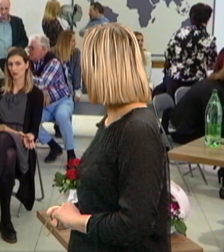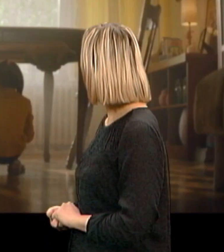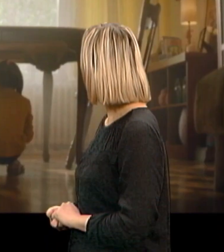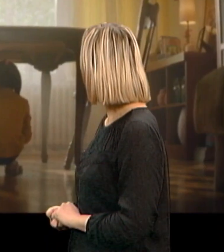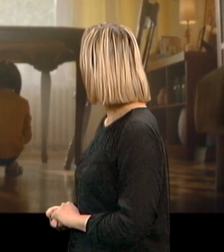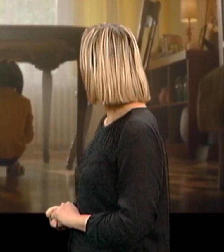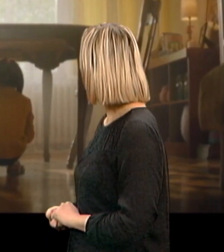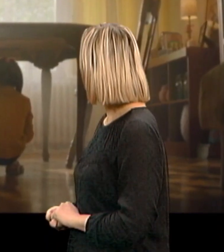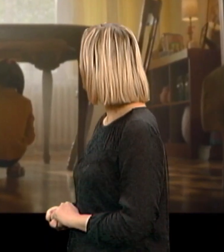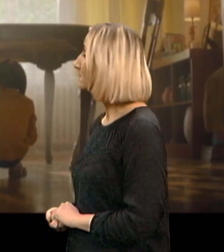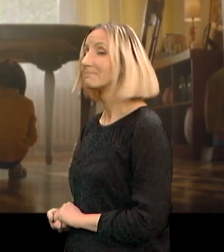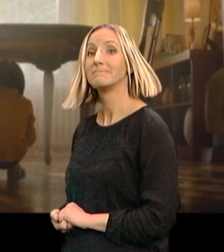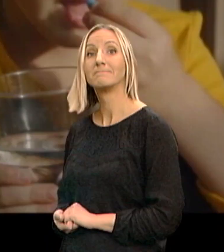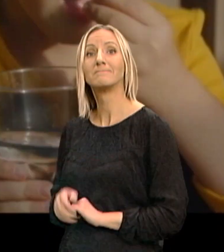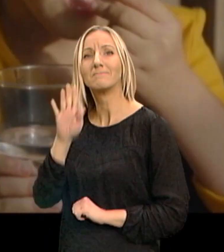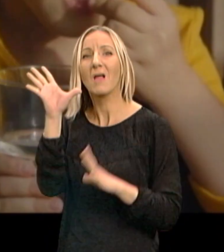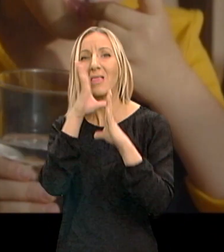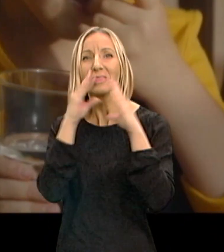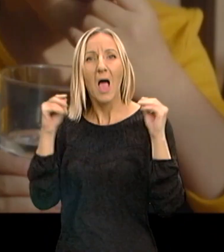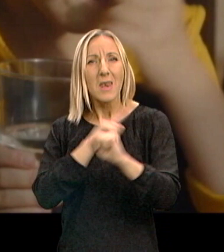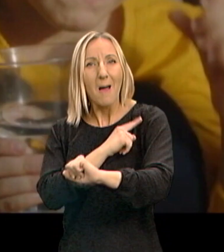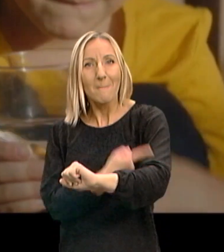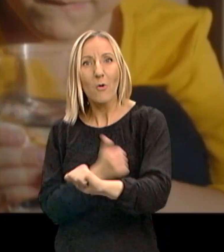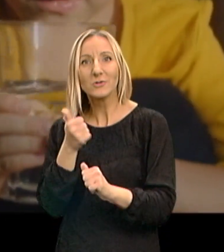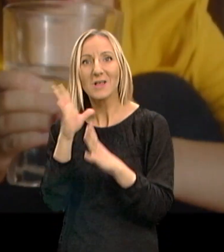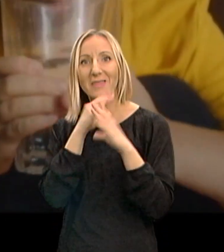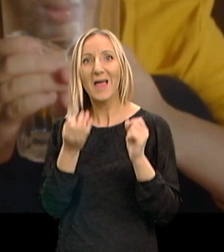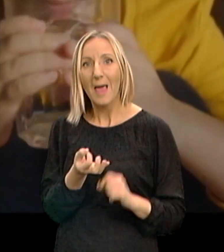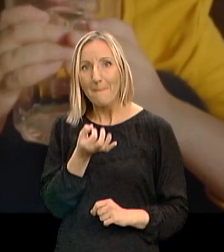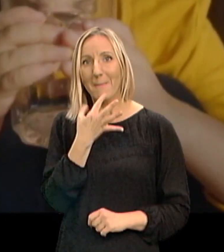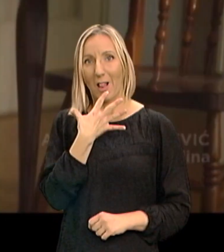gluvih. Njena tajna moć je u njenoj tajnoj piluli,